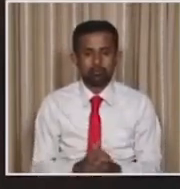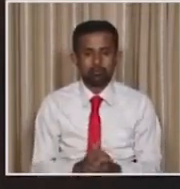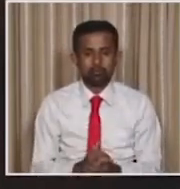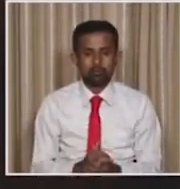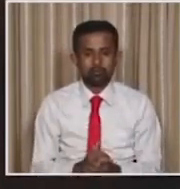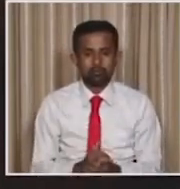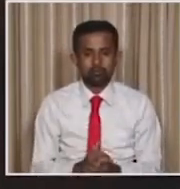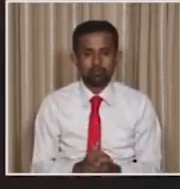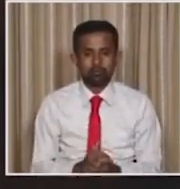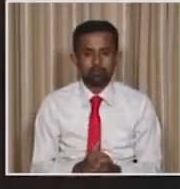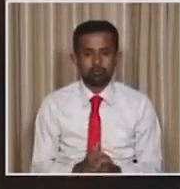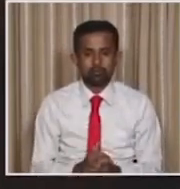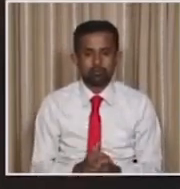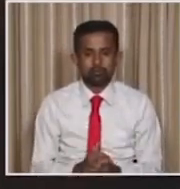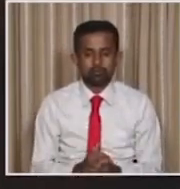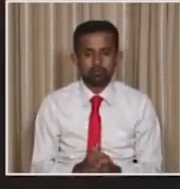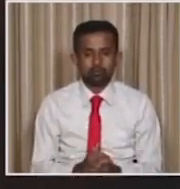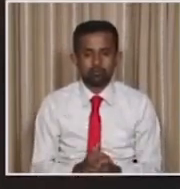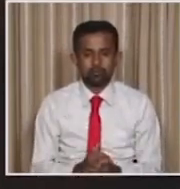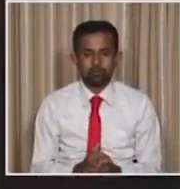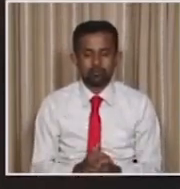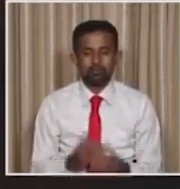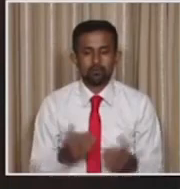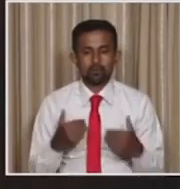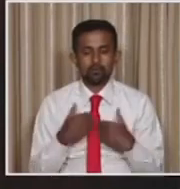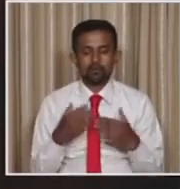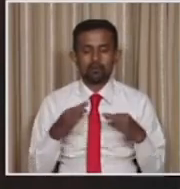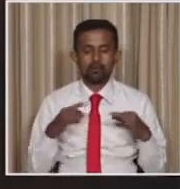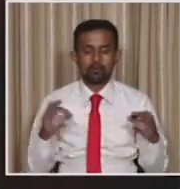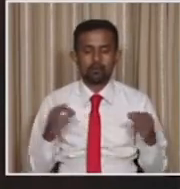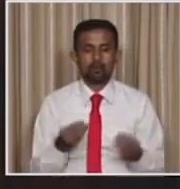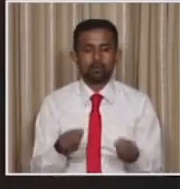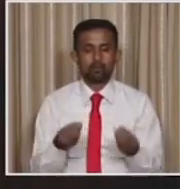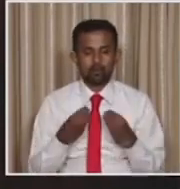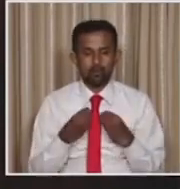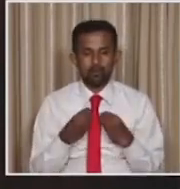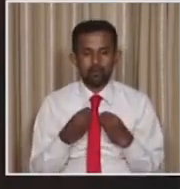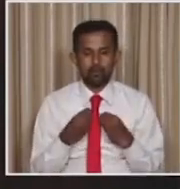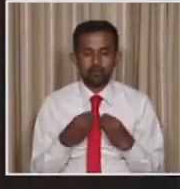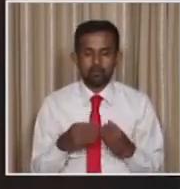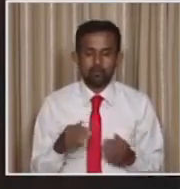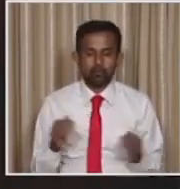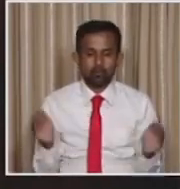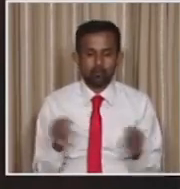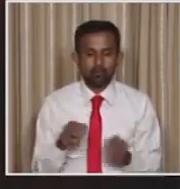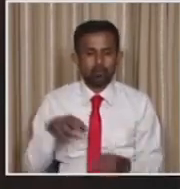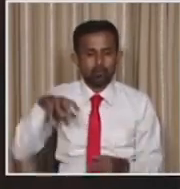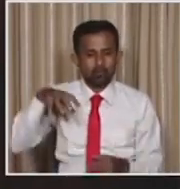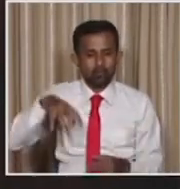නැහැ. බ්‍රිතාන්‍යයන් අපිට නිදහස ලබා දුන්නේ මේ කුඩා දිවයින